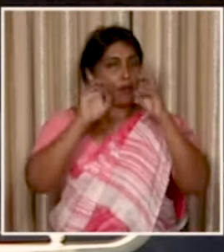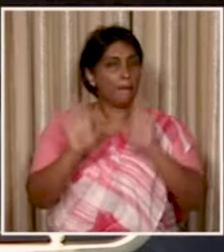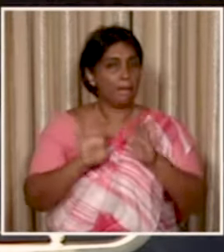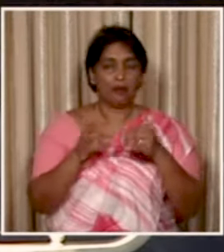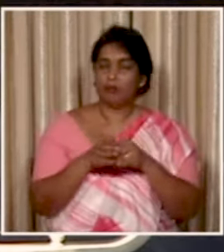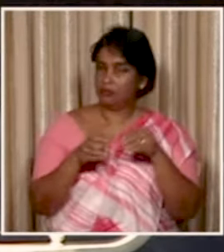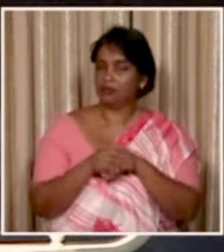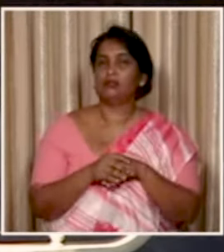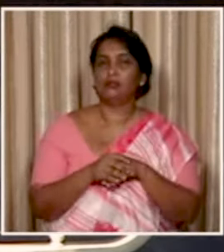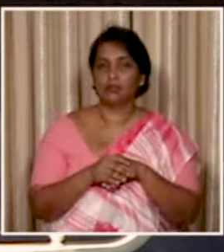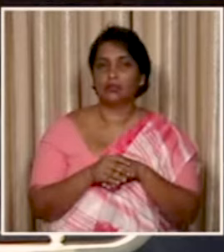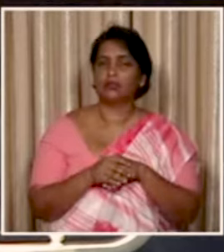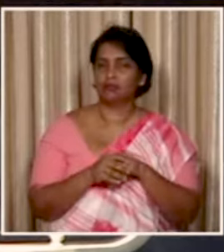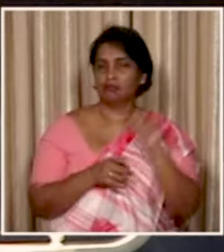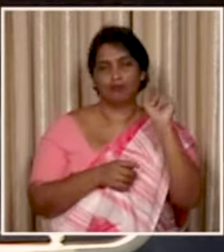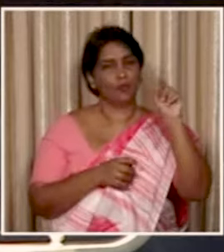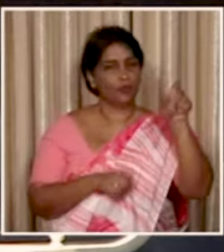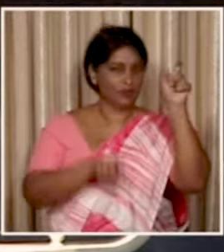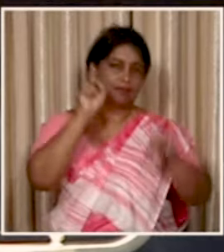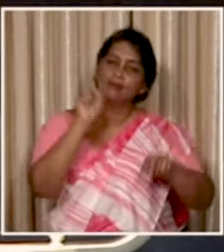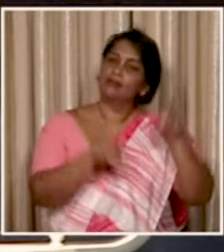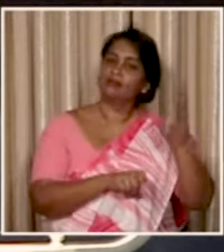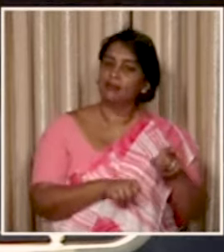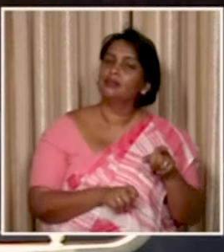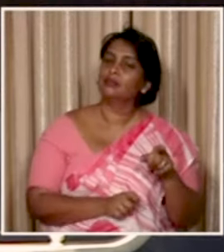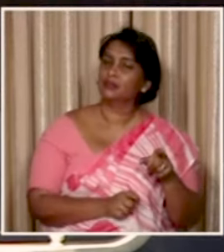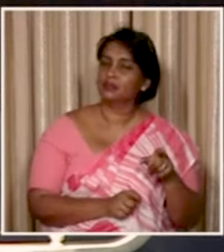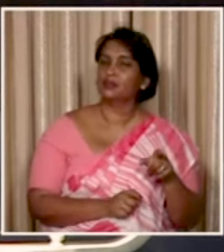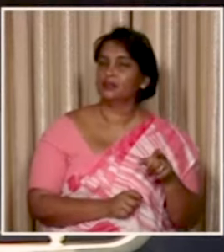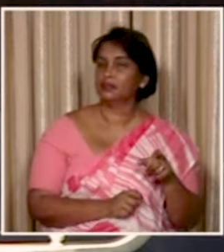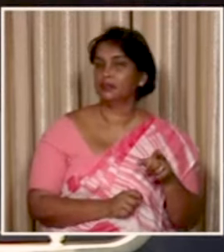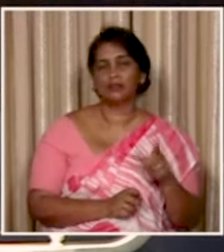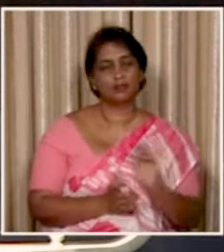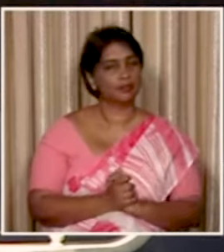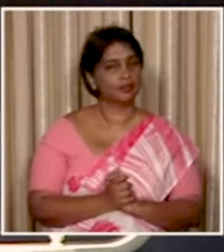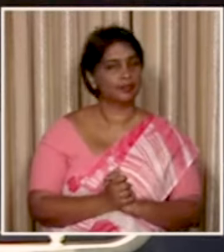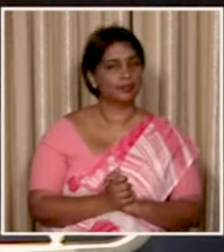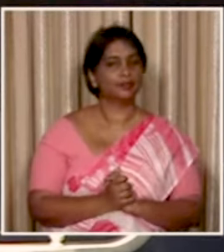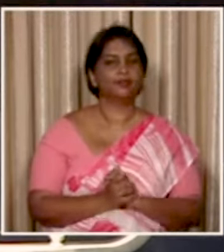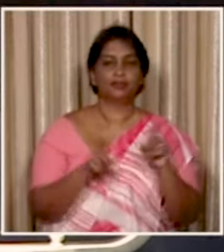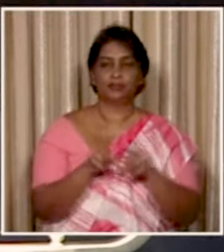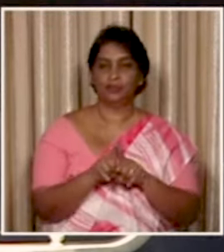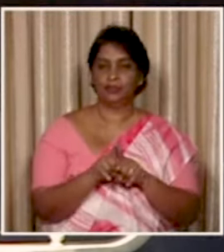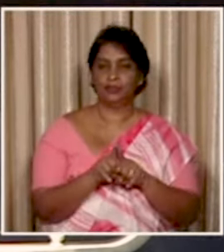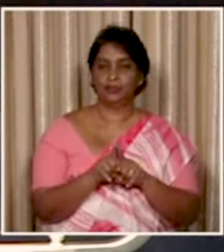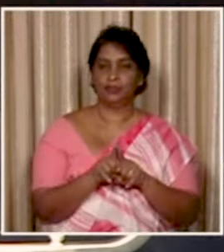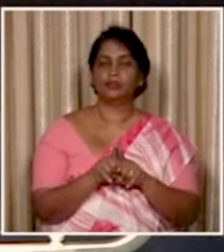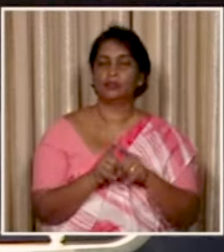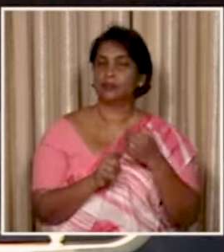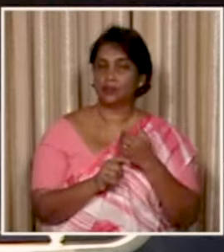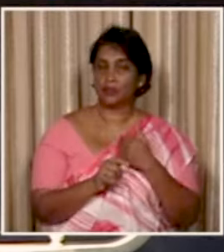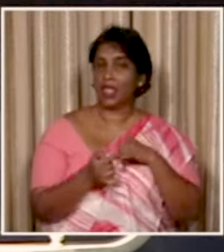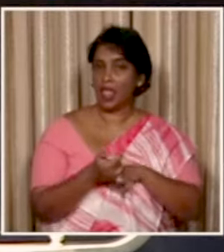கௌரிகாந்தன், திலகநாதன் கிந்துஜன், இராசனத்திரம் விநாயகமூர்த்தி, சுப்பிரமணியன் தவபாலசிங்கம் என்னுடைய உத்தியோகபூர்வ செயலாளர். மேற்படி கைது